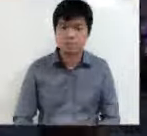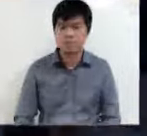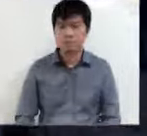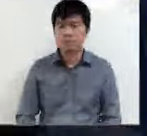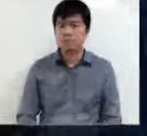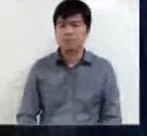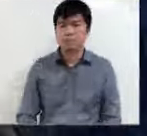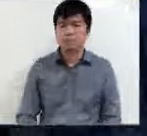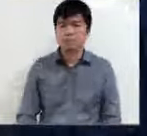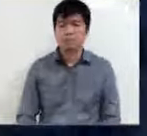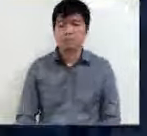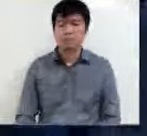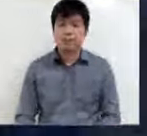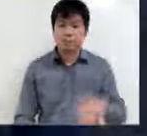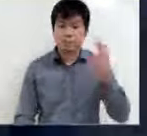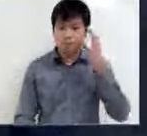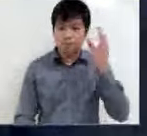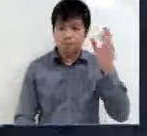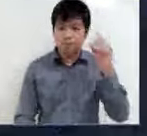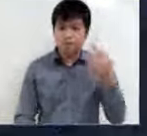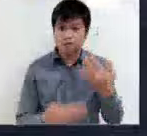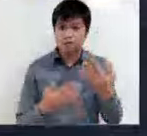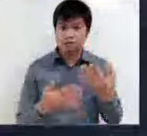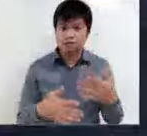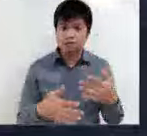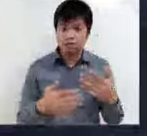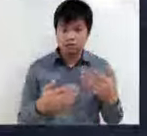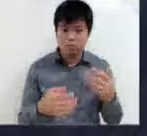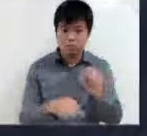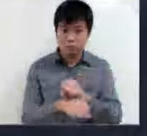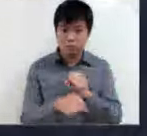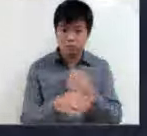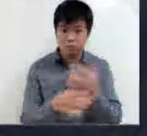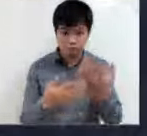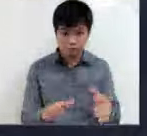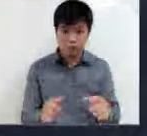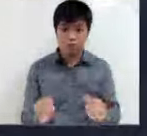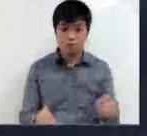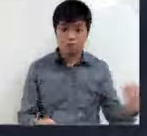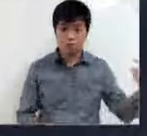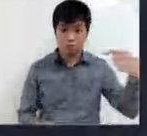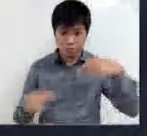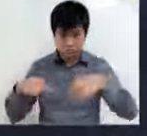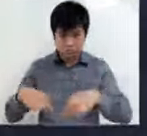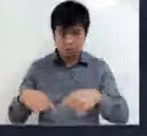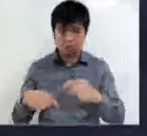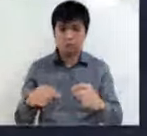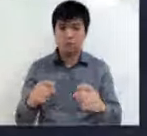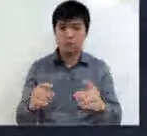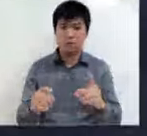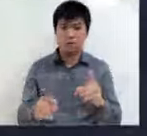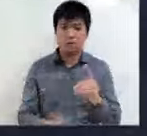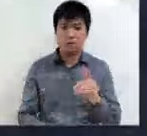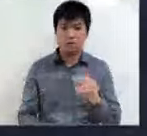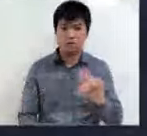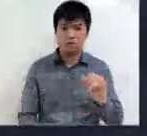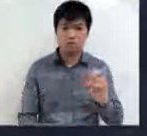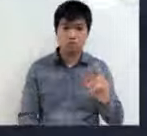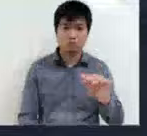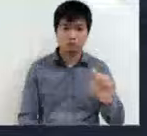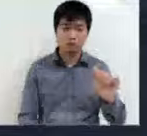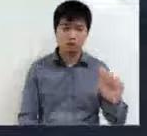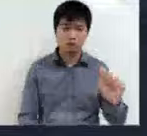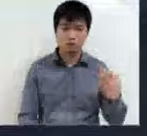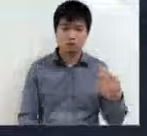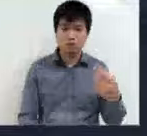Cheryl, mukhang pagkatapos ng trabaho, dito na nga sa Divisoria, dumiretso ang ilang mga namimili dahil unti-unti na rin nararamdaman ha ang pagsisiksikan ng mga tao